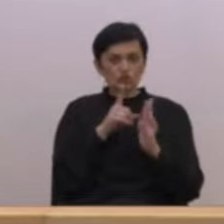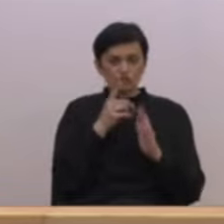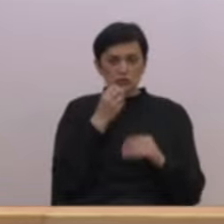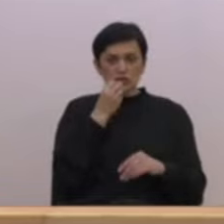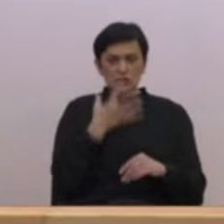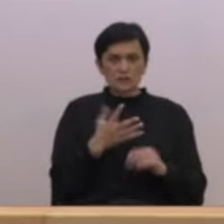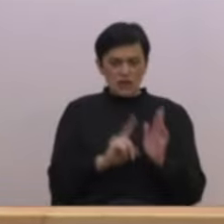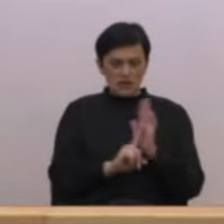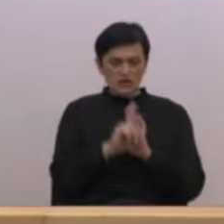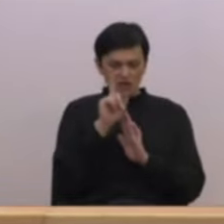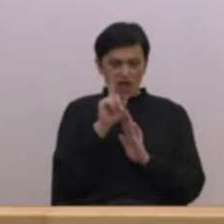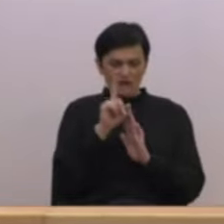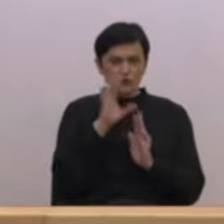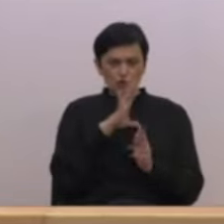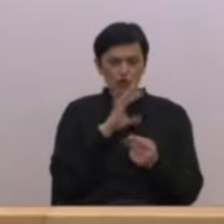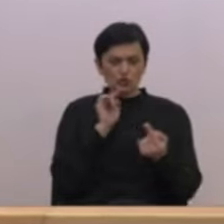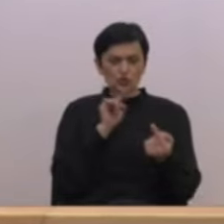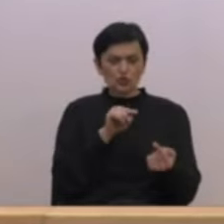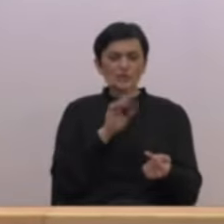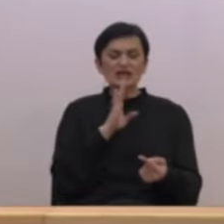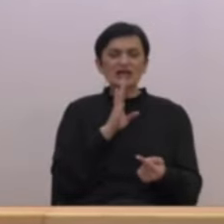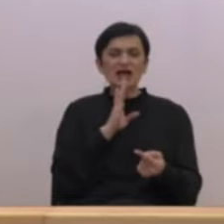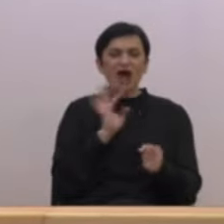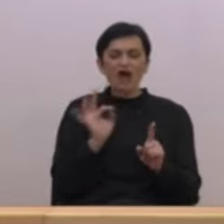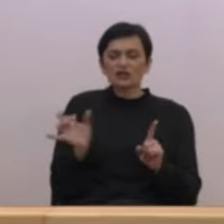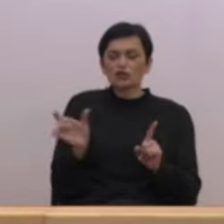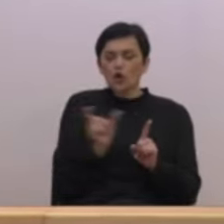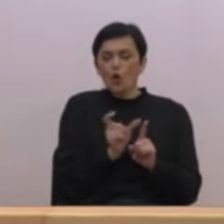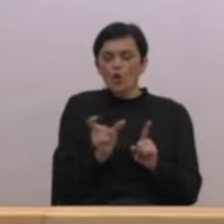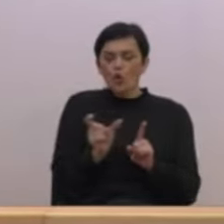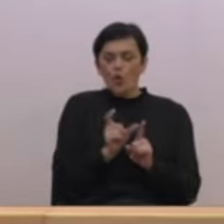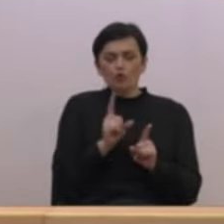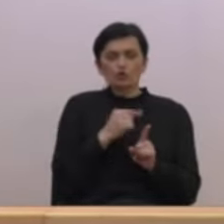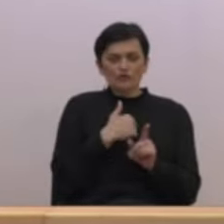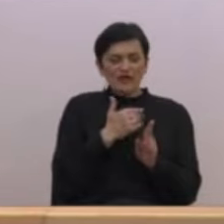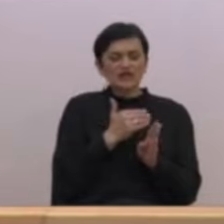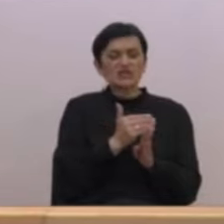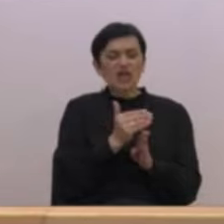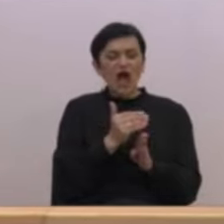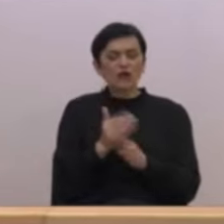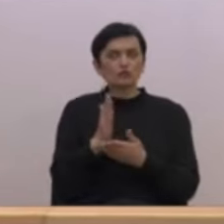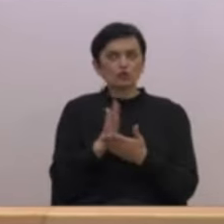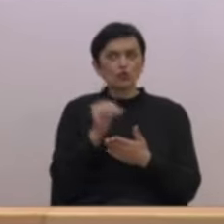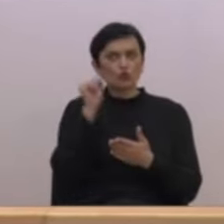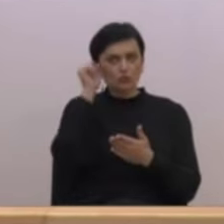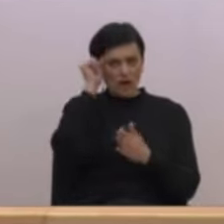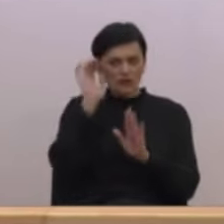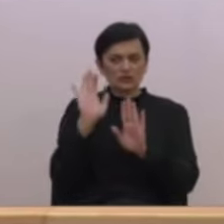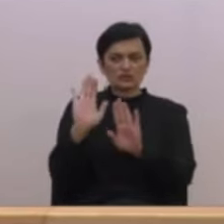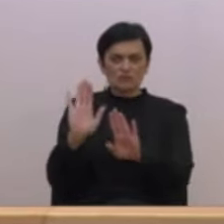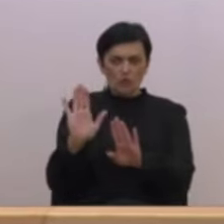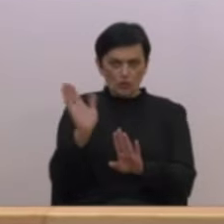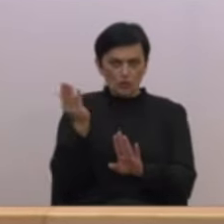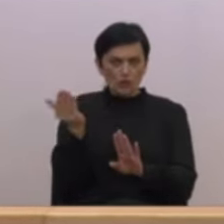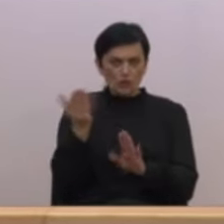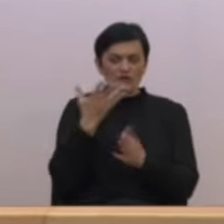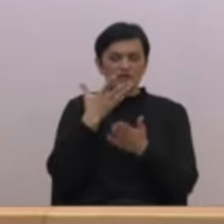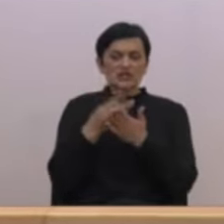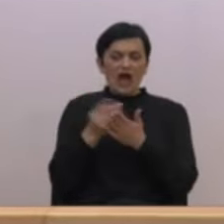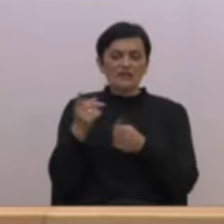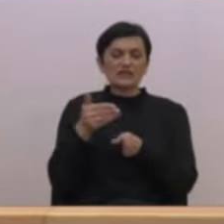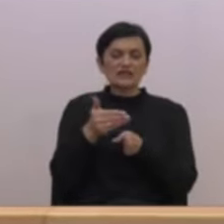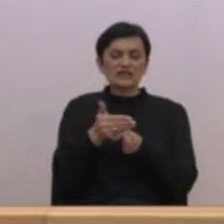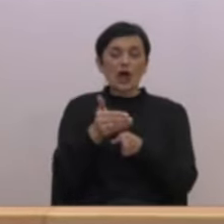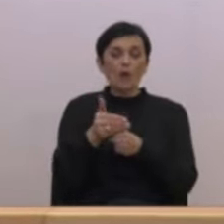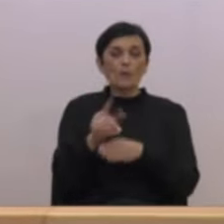იყო თავიდანვე წინააღმდეგი. ქალთა კოტირების რა თანმიმდევრულები ვართო და ხმერთვაში არგოს თანმიმდევრულობა,